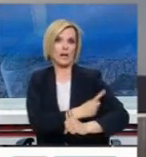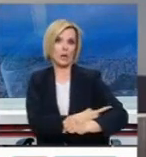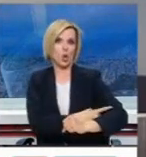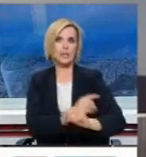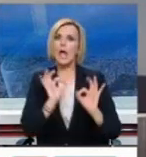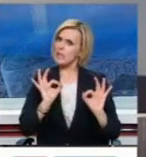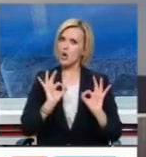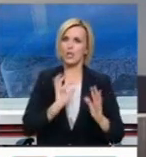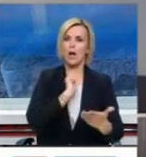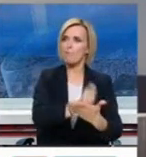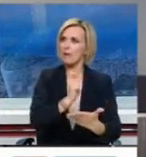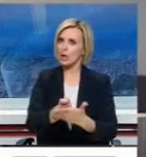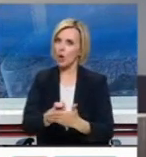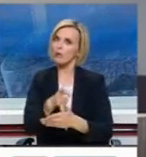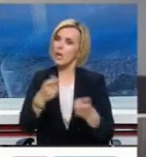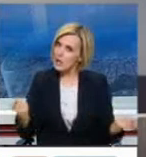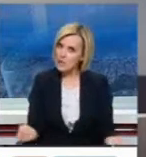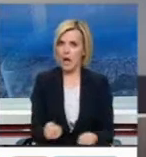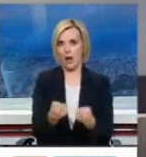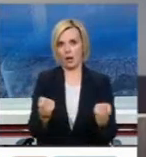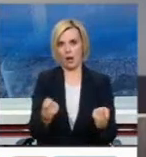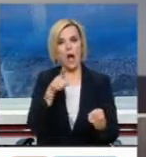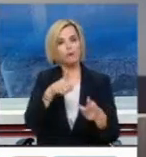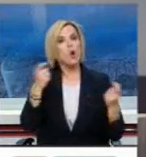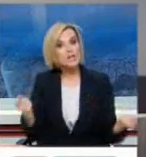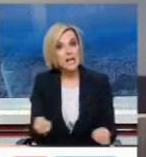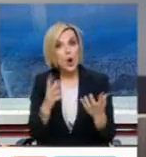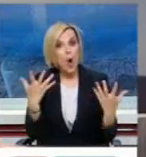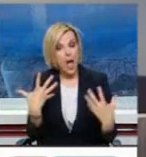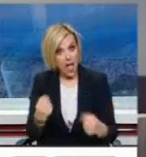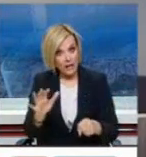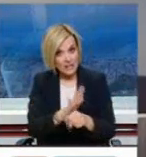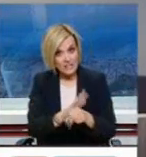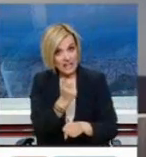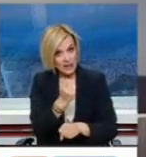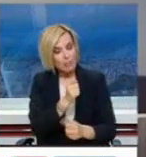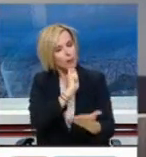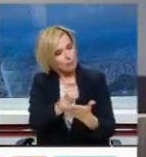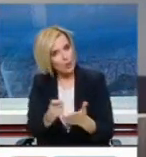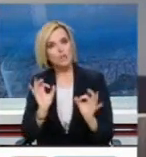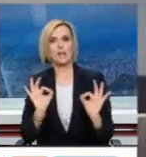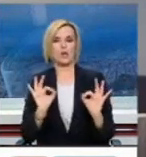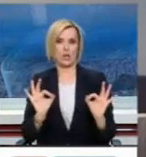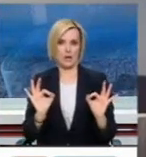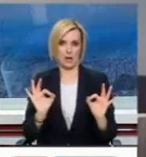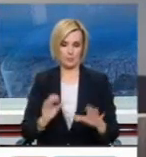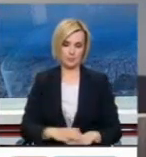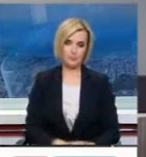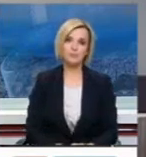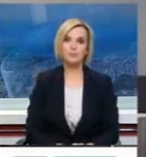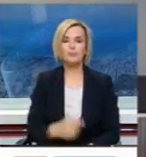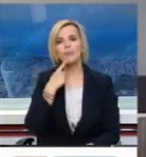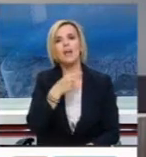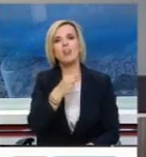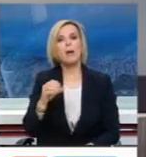τους, μπορούν να το κάνουν, κάτι που το συνιστώ και τους προτρέπω. Από την πλευρά του ΙΕΦΚΑ, όσο αφορά το